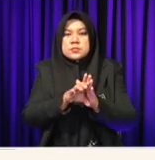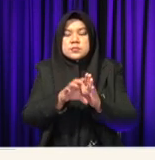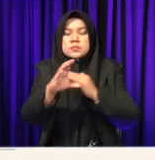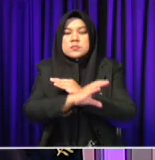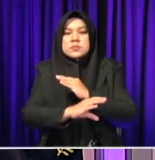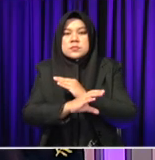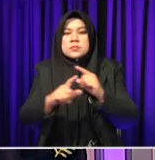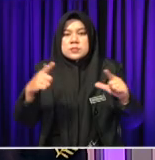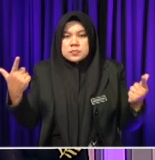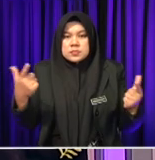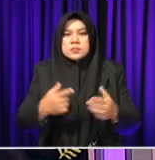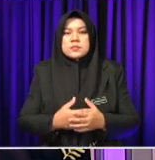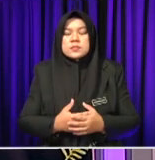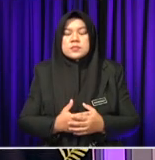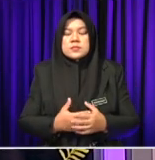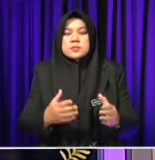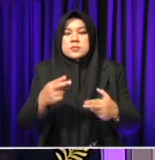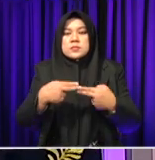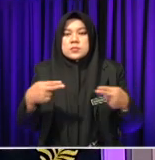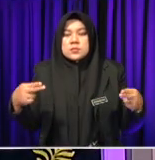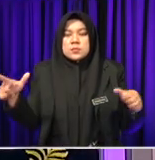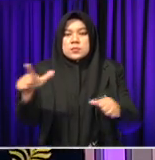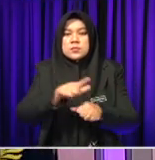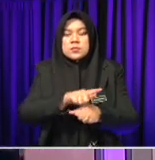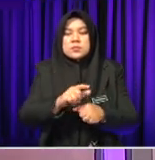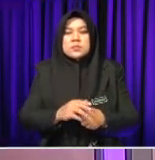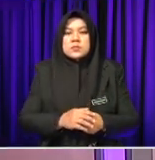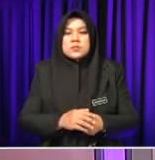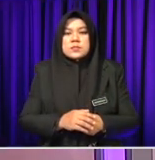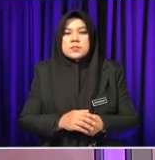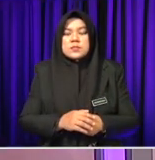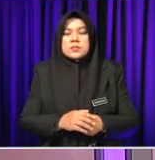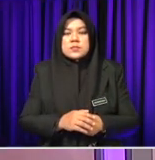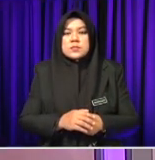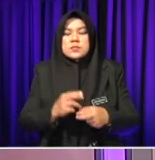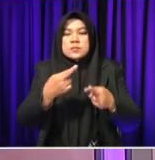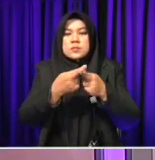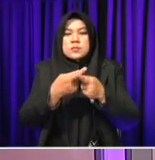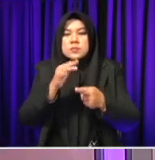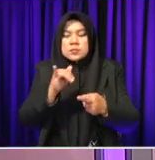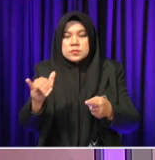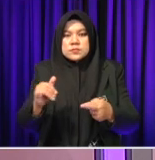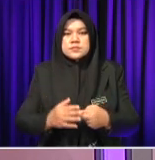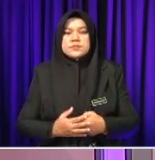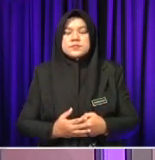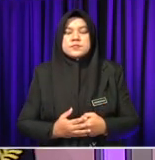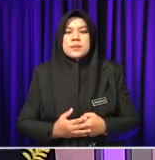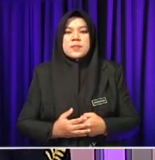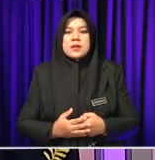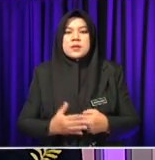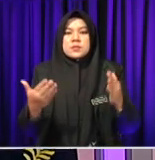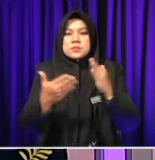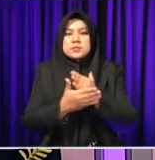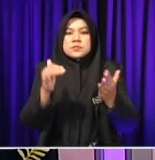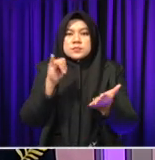huraian tambahan ataupun huraian lengkap dan seterusnya tuntasnya Ustazah guna ataupun kesimpulannya ataupun azrin guna tadi oleh